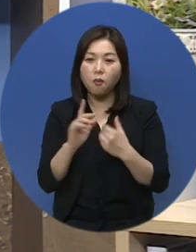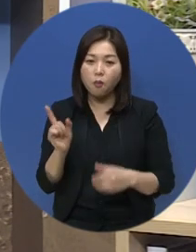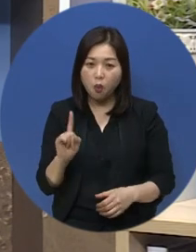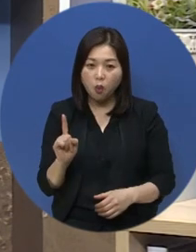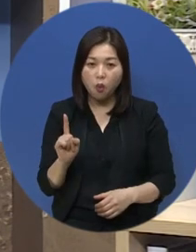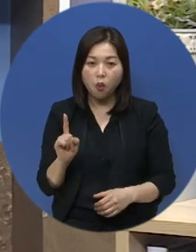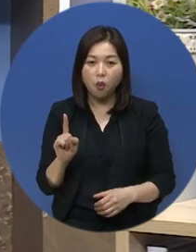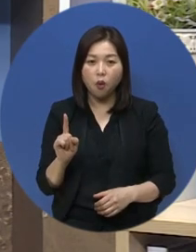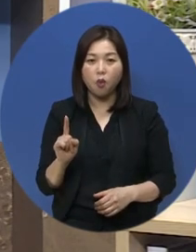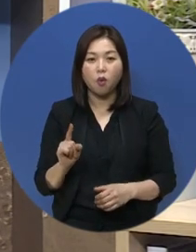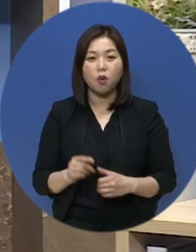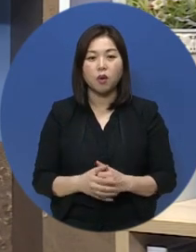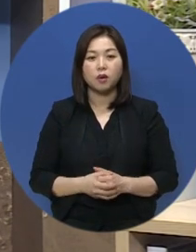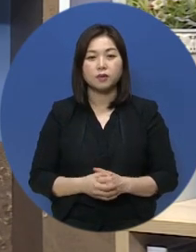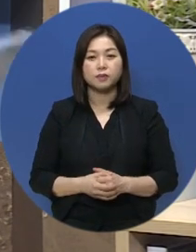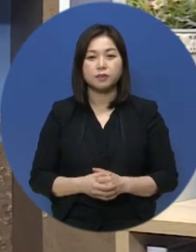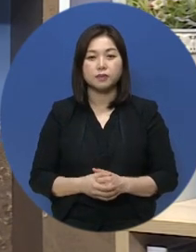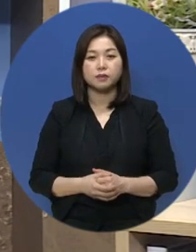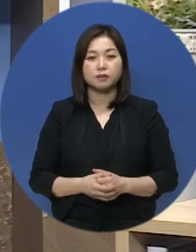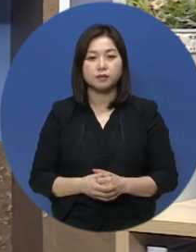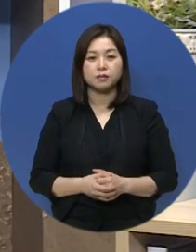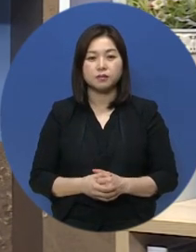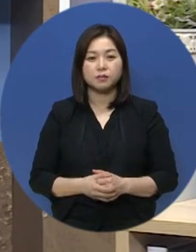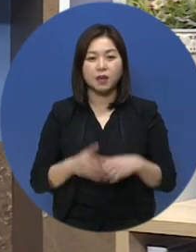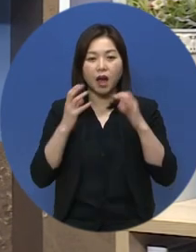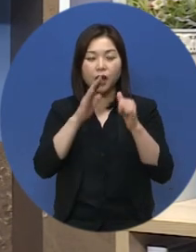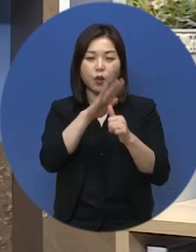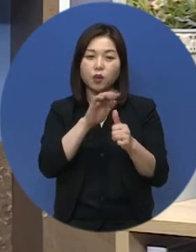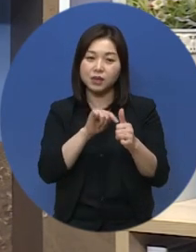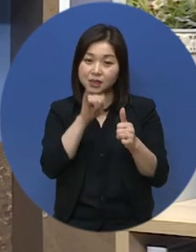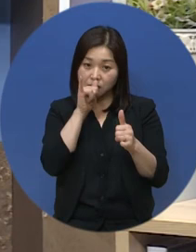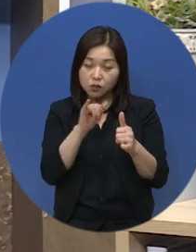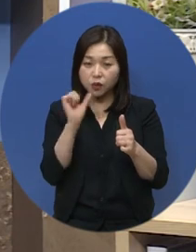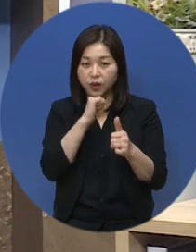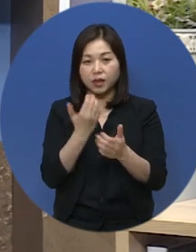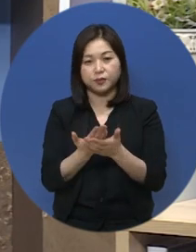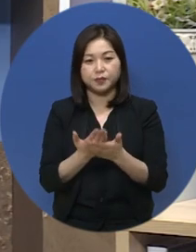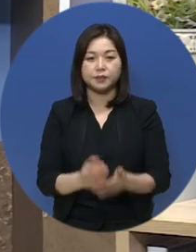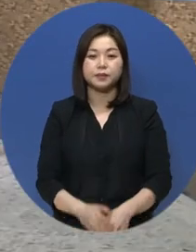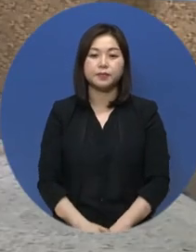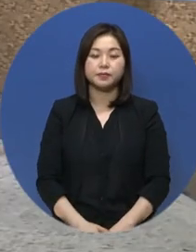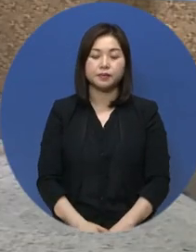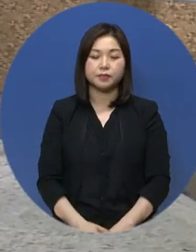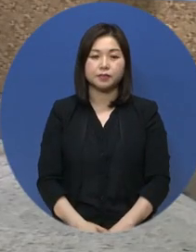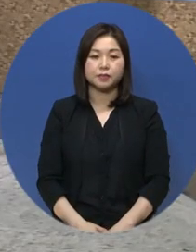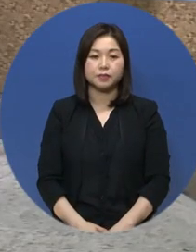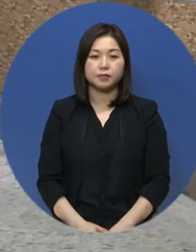에피소드라든지 좀 뭐 아동이 있다면 소개 말씀 부탁드리겠습니다.